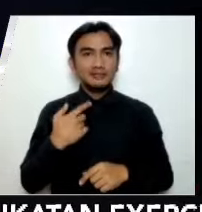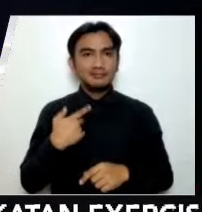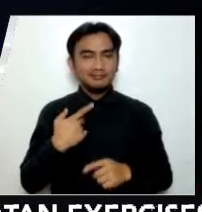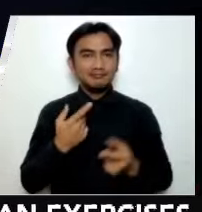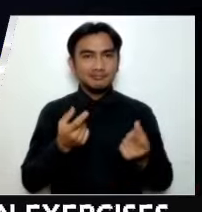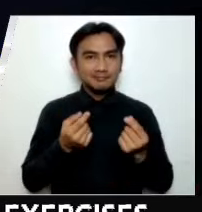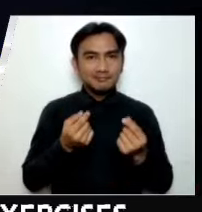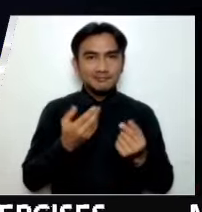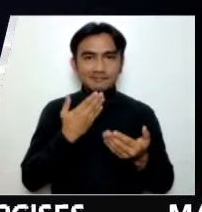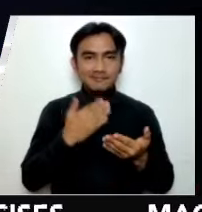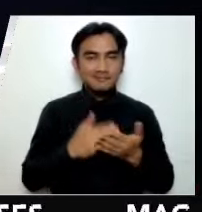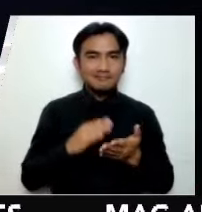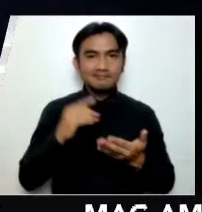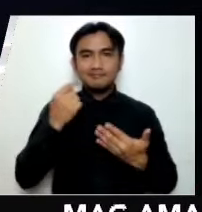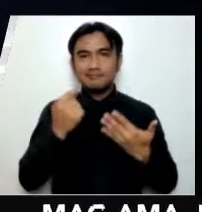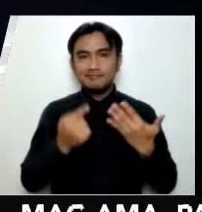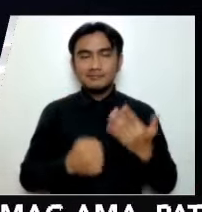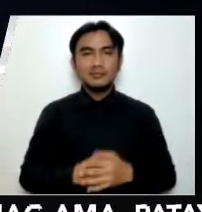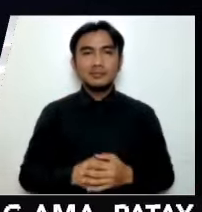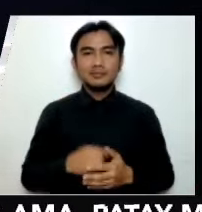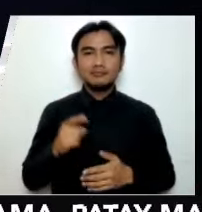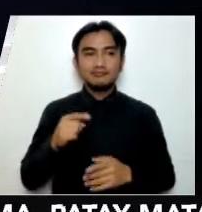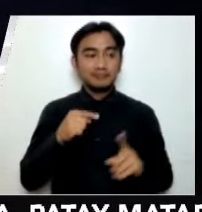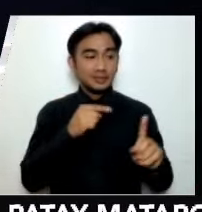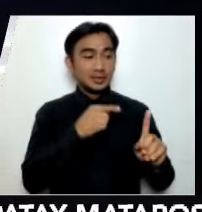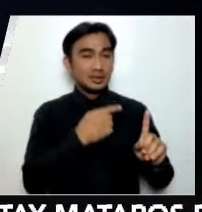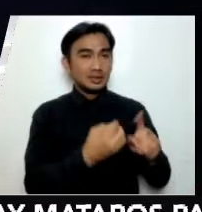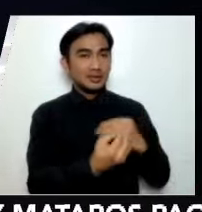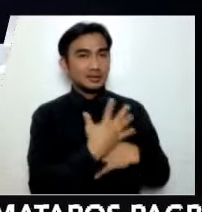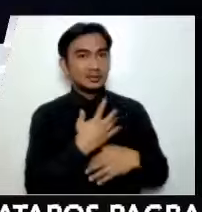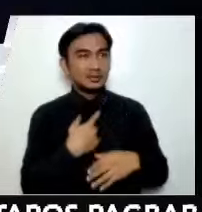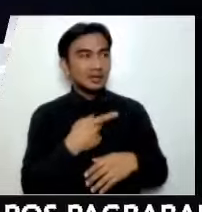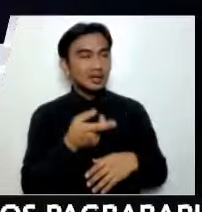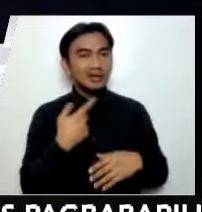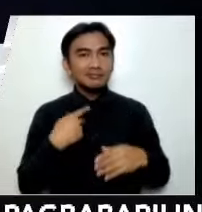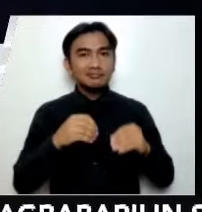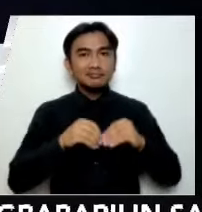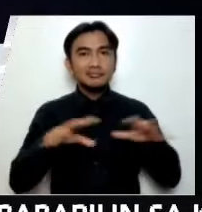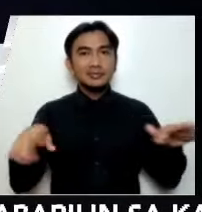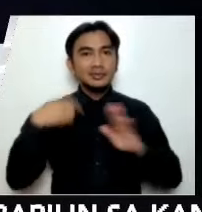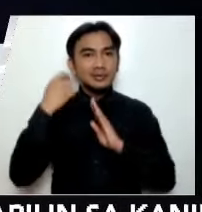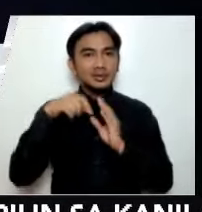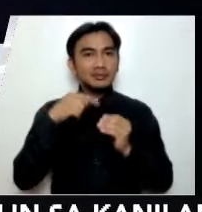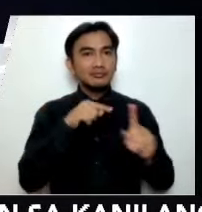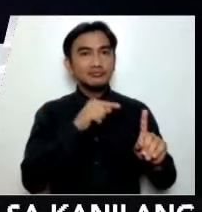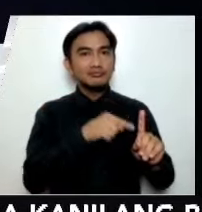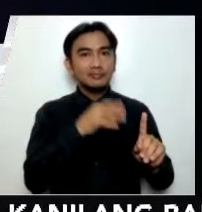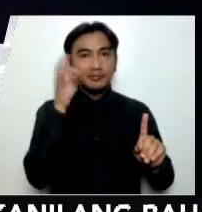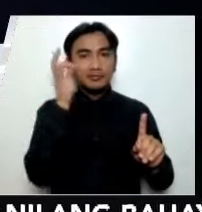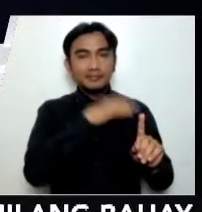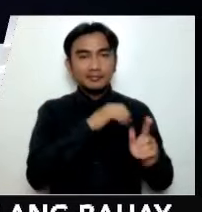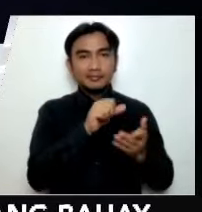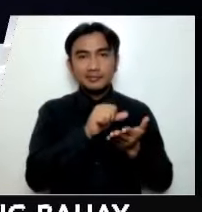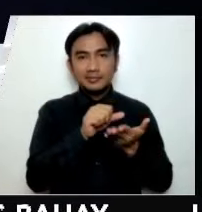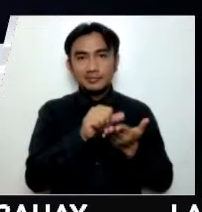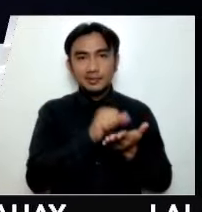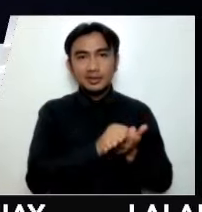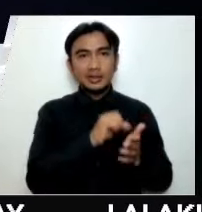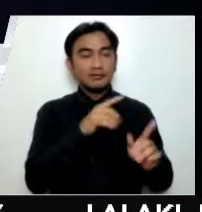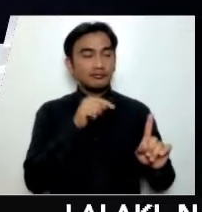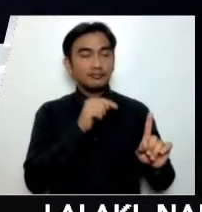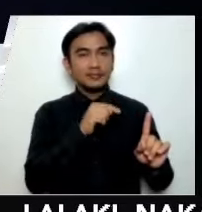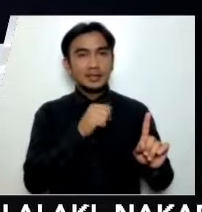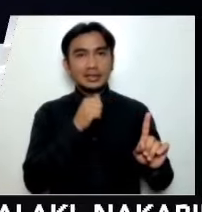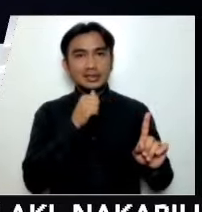ako na magpapakalat ng video sa dummy account niya Pagka hindi ako nakipagkita